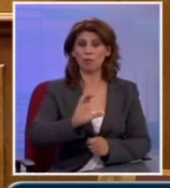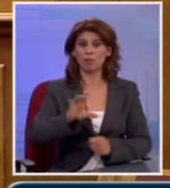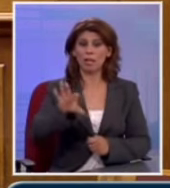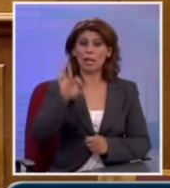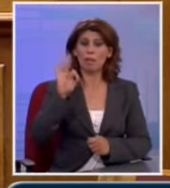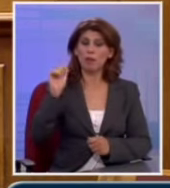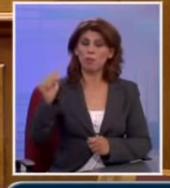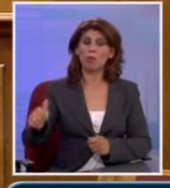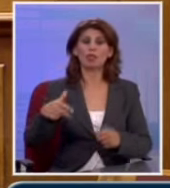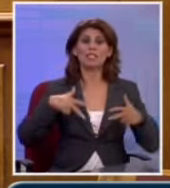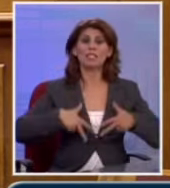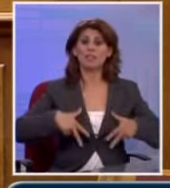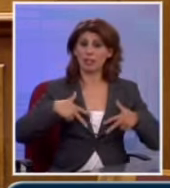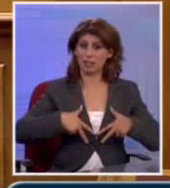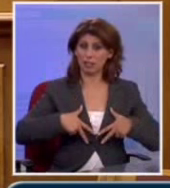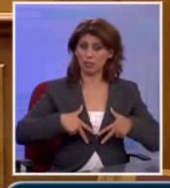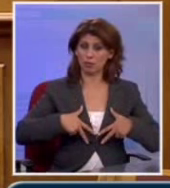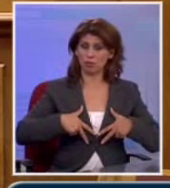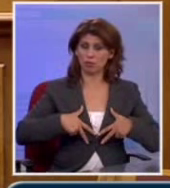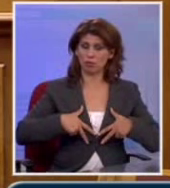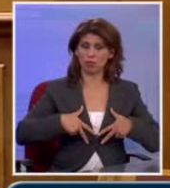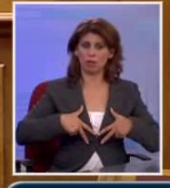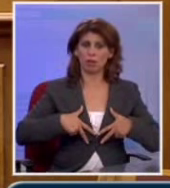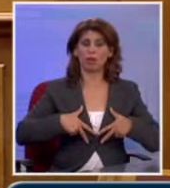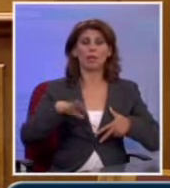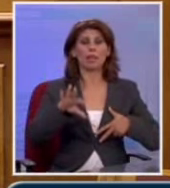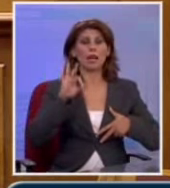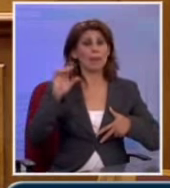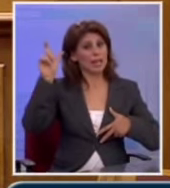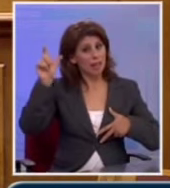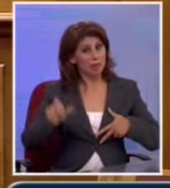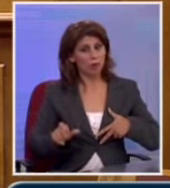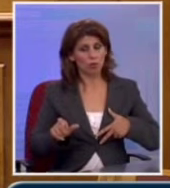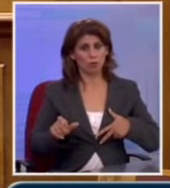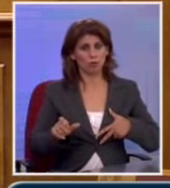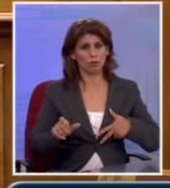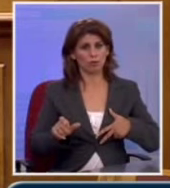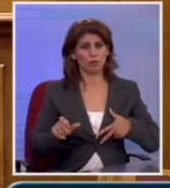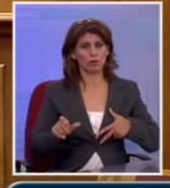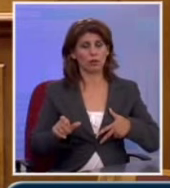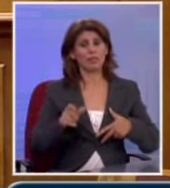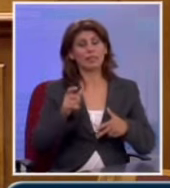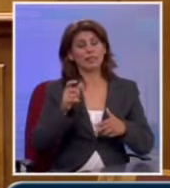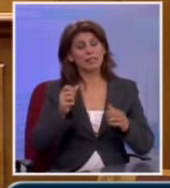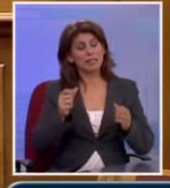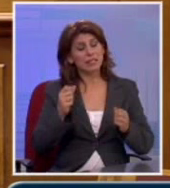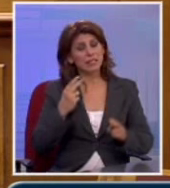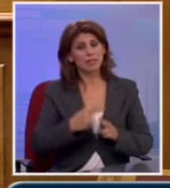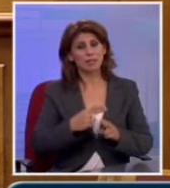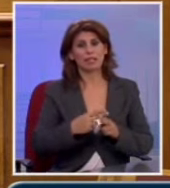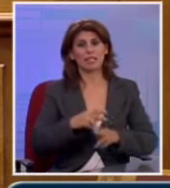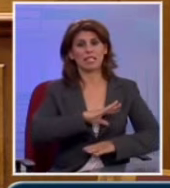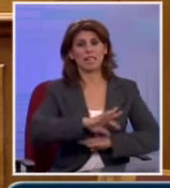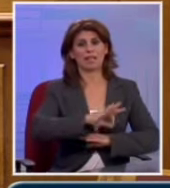επιλέγει αυτός τις κυβερνήσεις του, να επιλέγει αυτός τις κρίσιμες